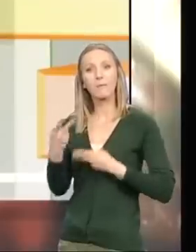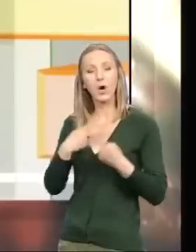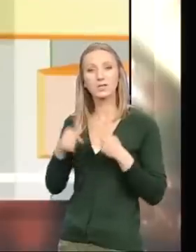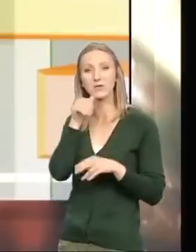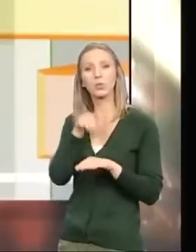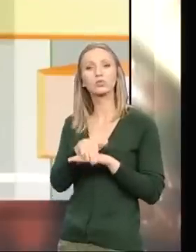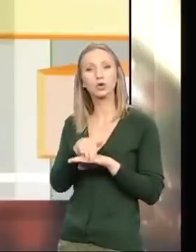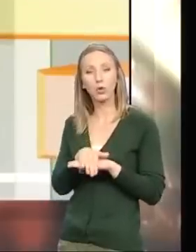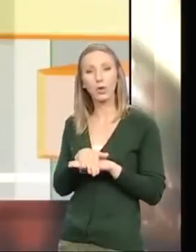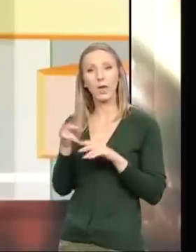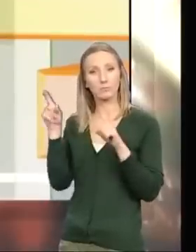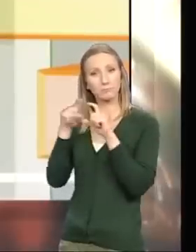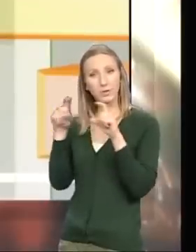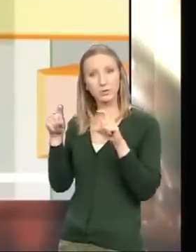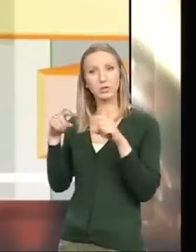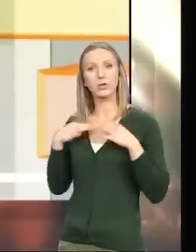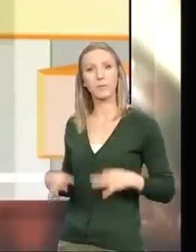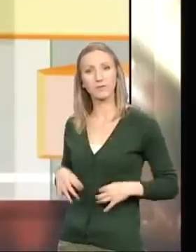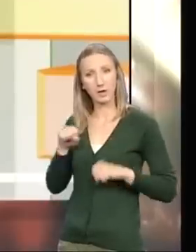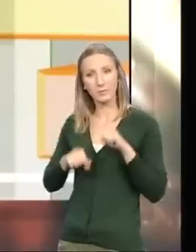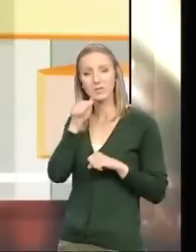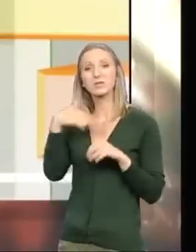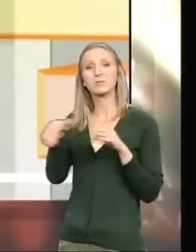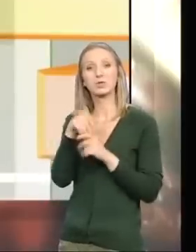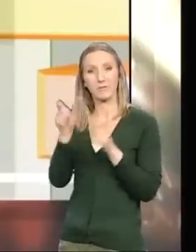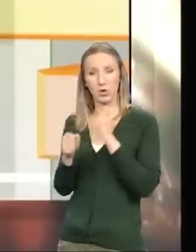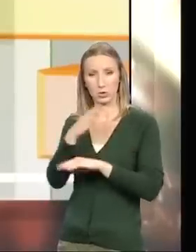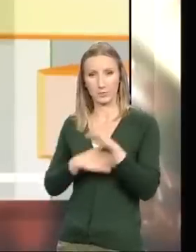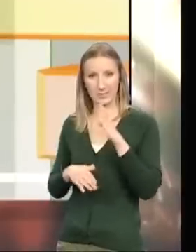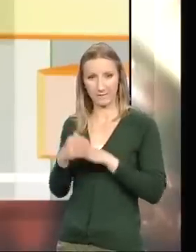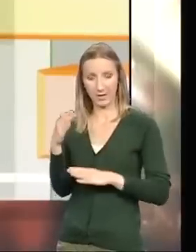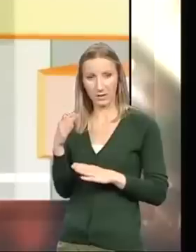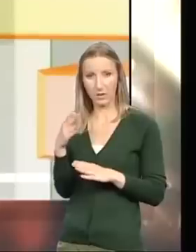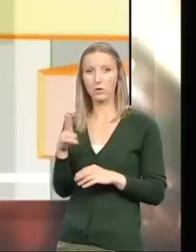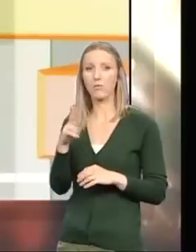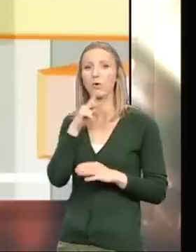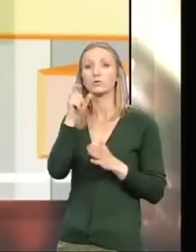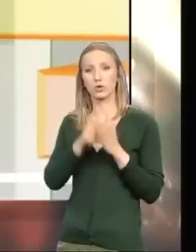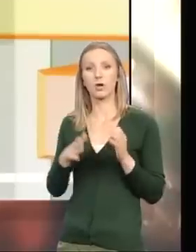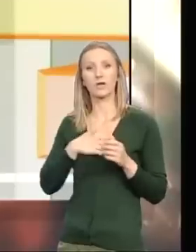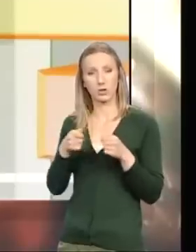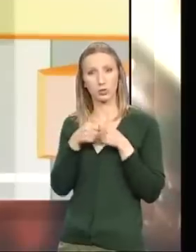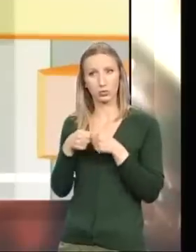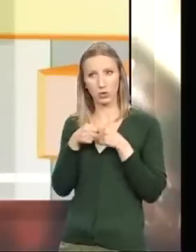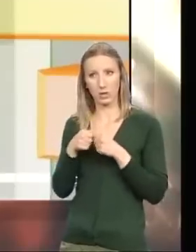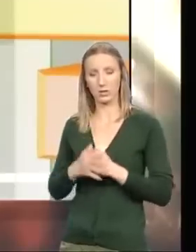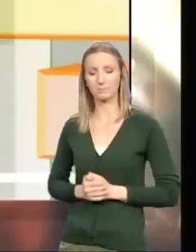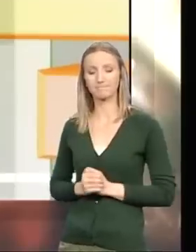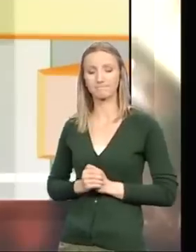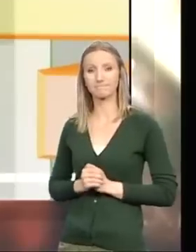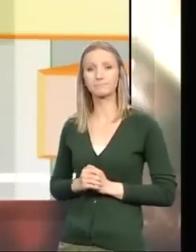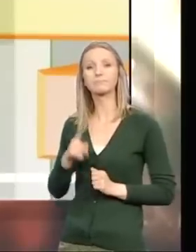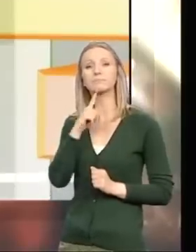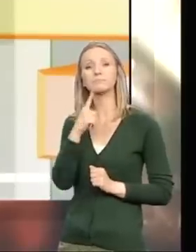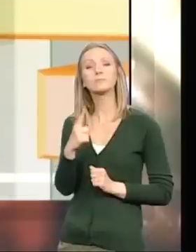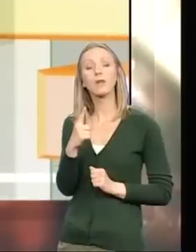usluge, preduzeće za profesionalnu rehabilitaciju i zapošljavanje osoba sa invaliditetom koji su članovi našeg udruženja. Reći je